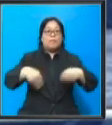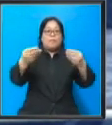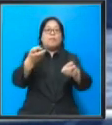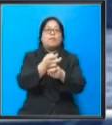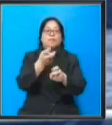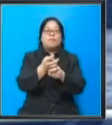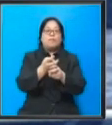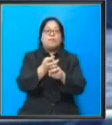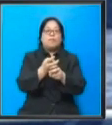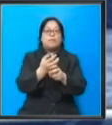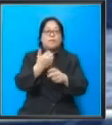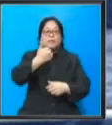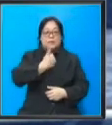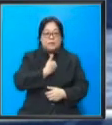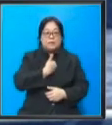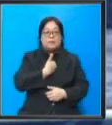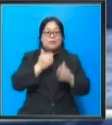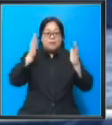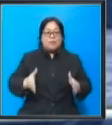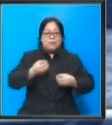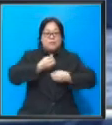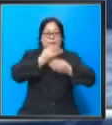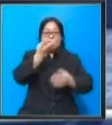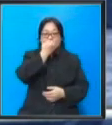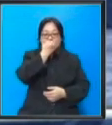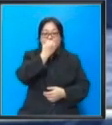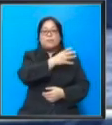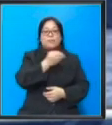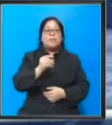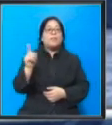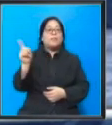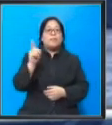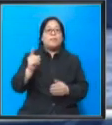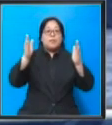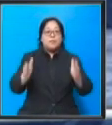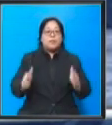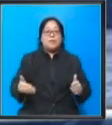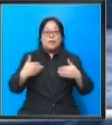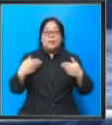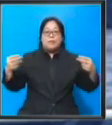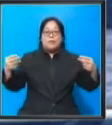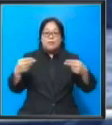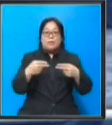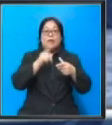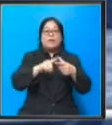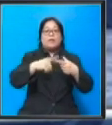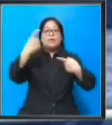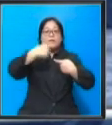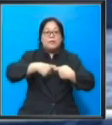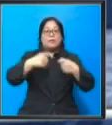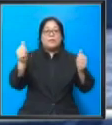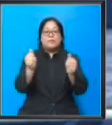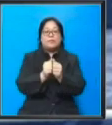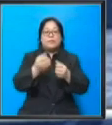yaitu terhadap diri memberi maklumat itu dan juga menu orang yang mempunyai hubungan atau kaitan dengan